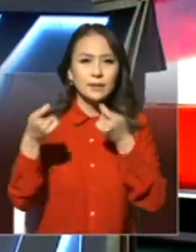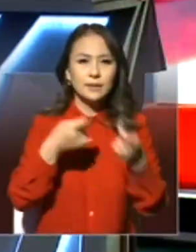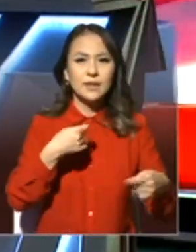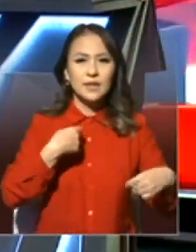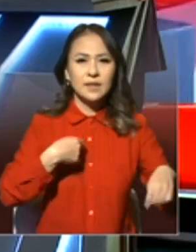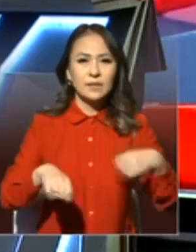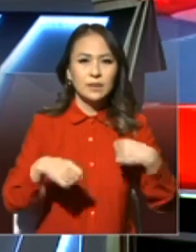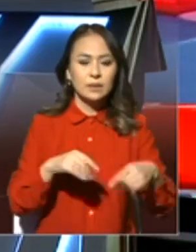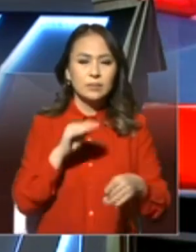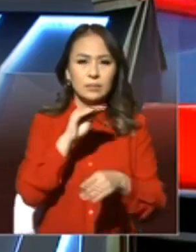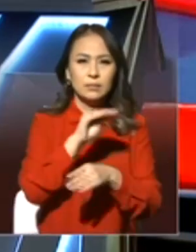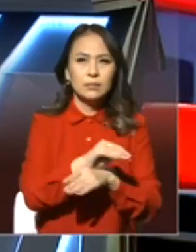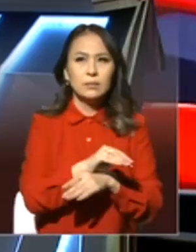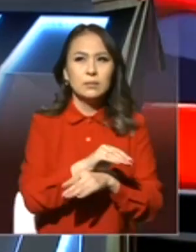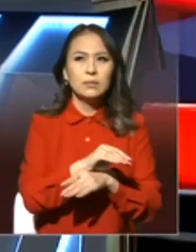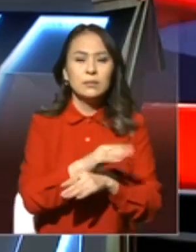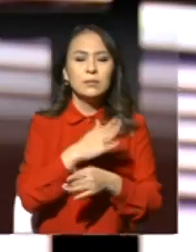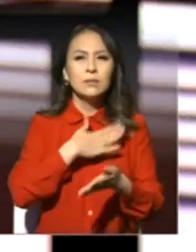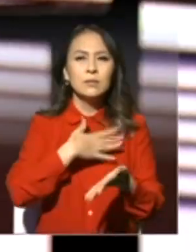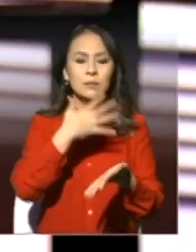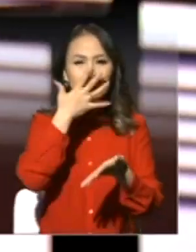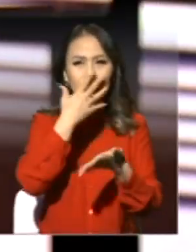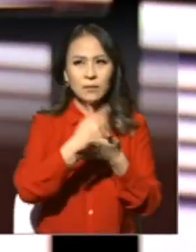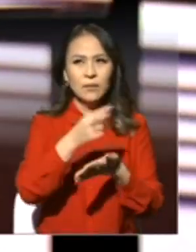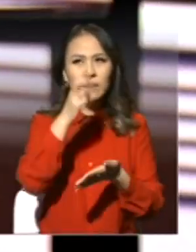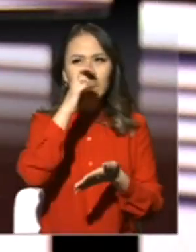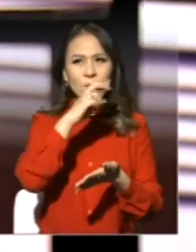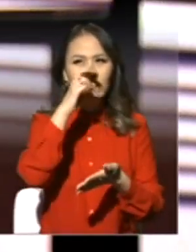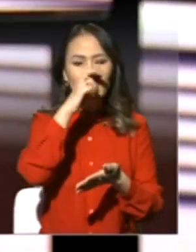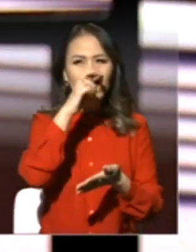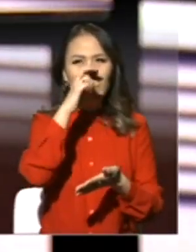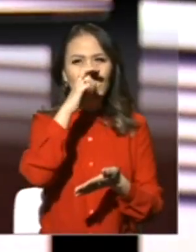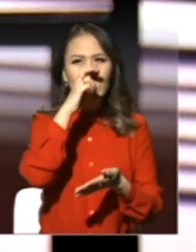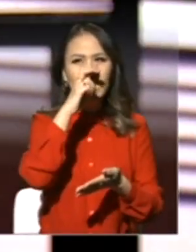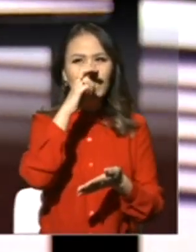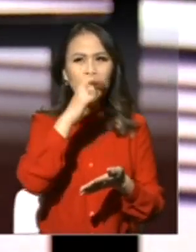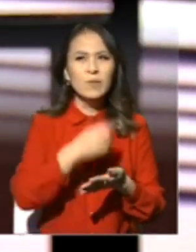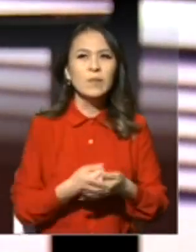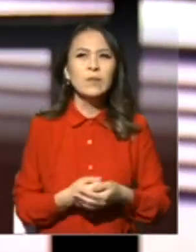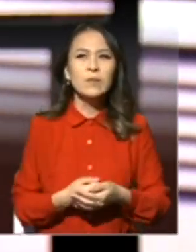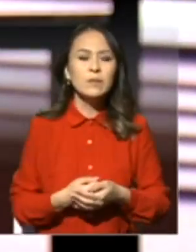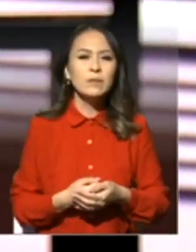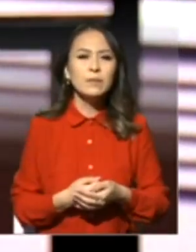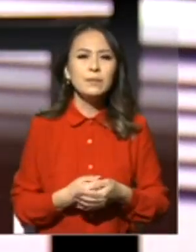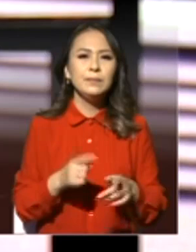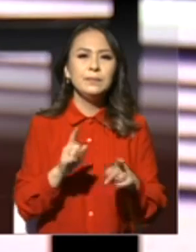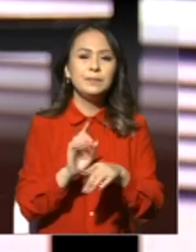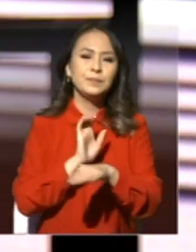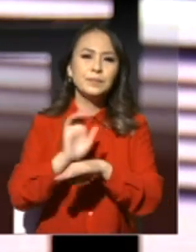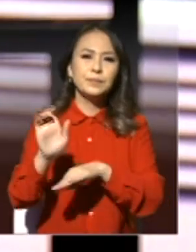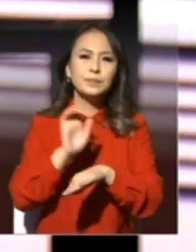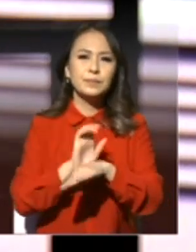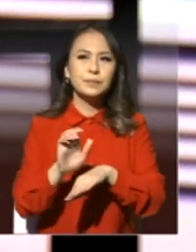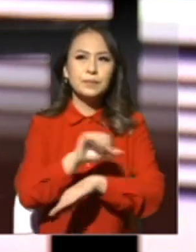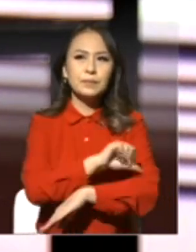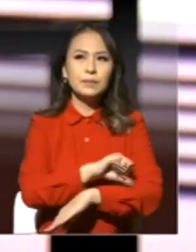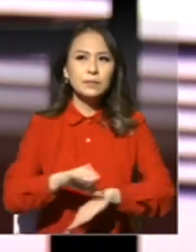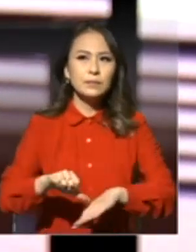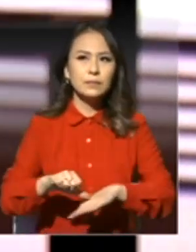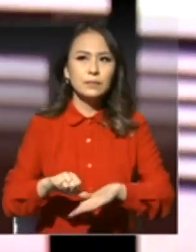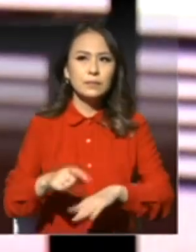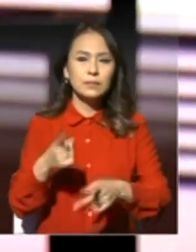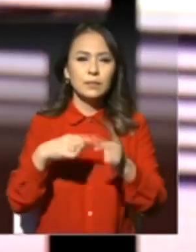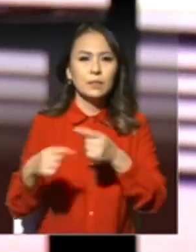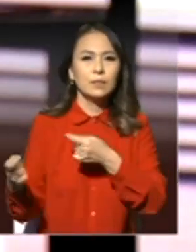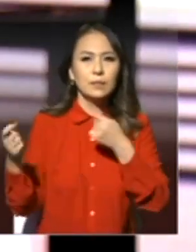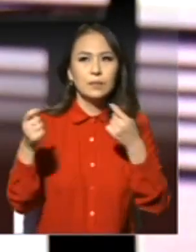тауарларға, оның үстінде жаңағы біздің жанар жағай майымыз, біз шикізат күйінде сыртқа жібереміз де, оны өңдеп бері қарай